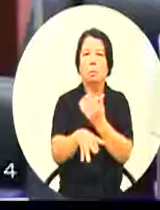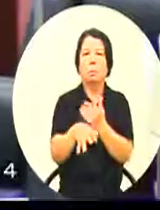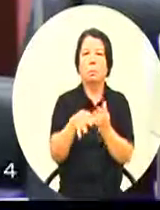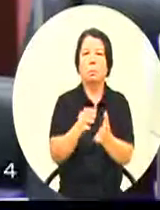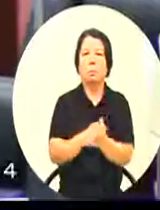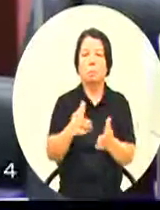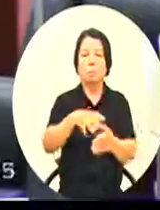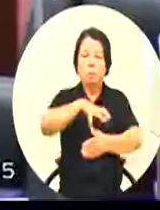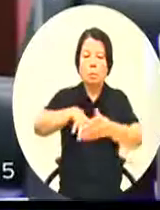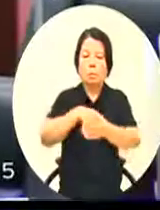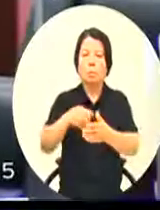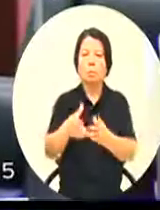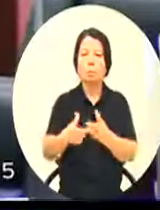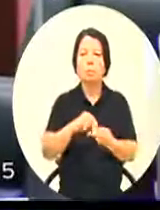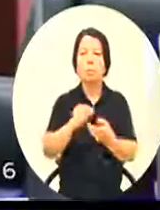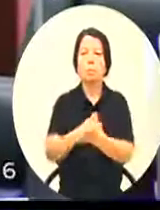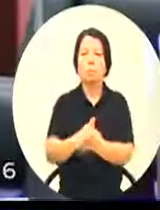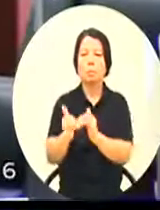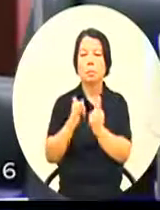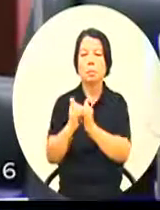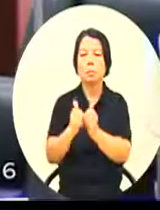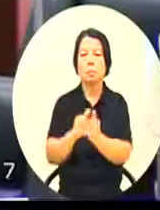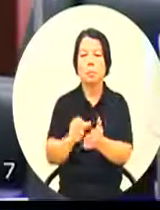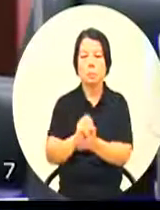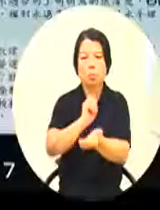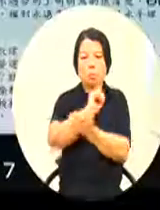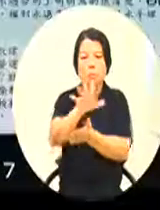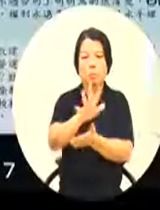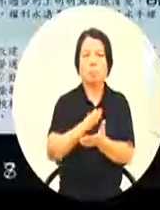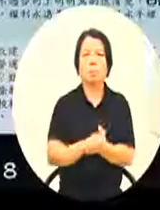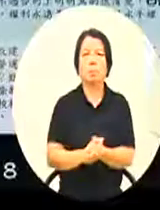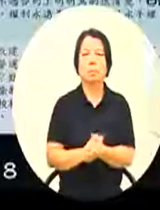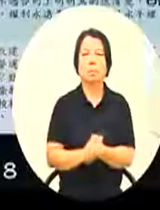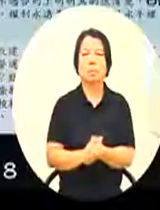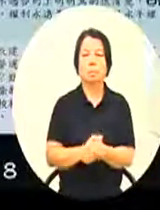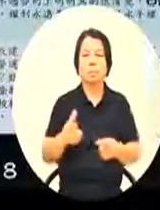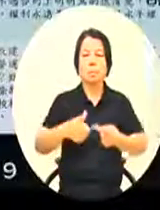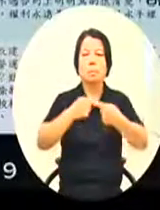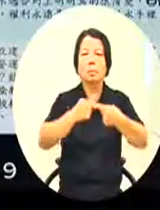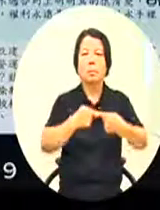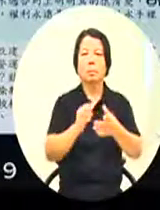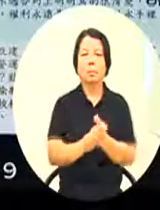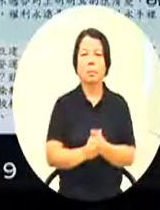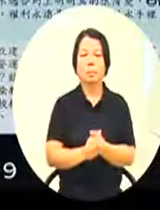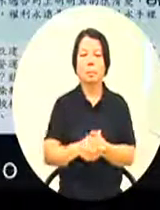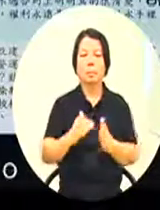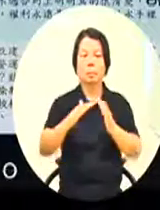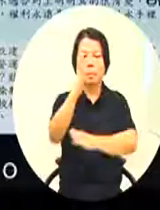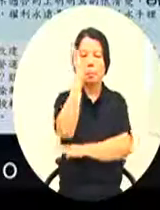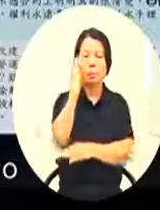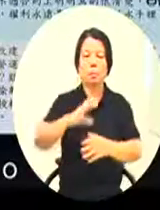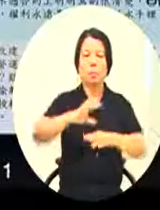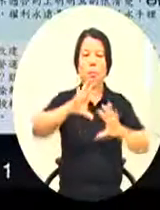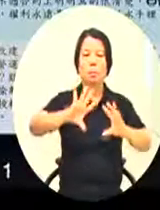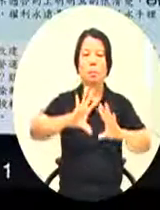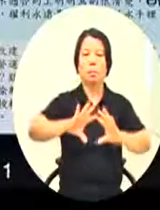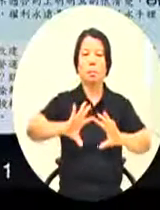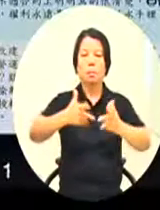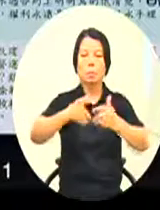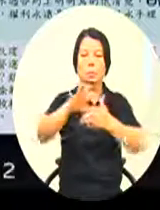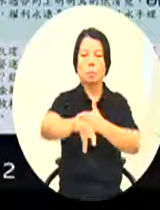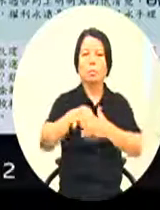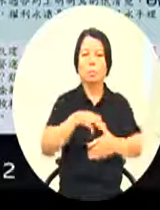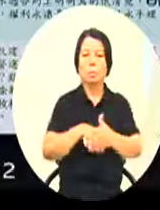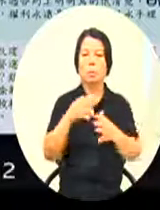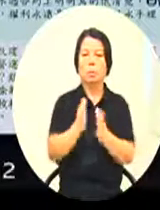内容跟所有的民众揭露一下。第一个， 市政府说国内外图书馆盖在公园比